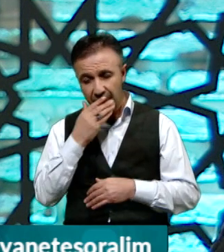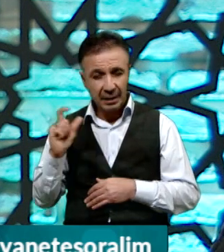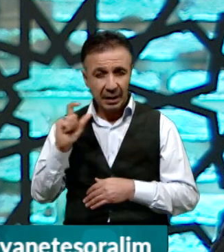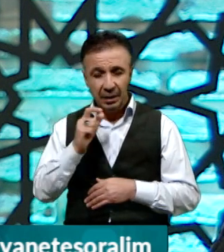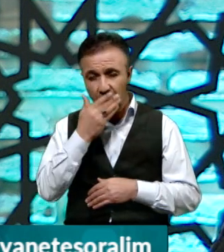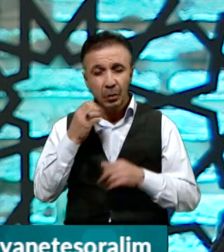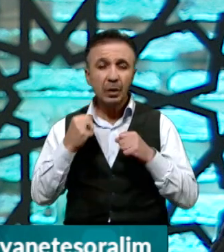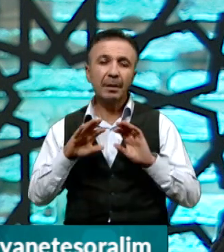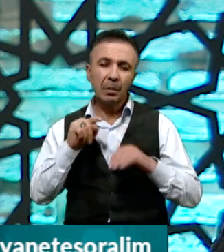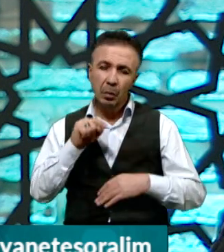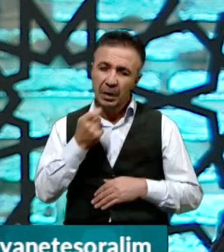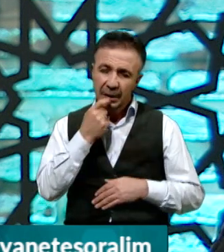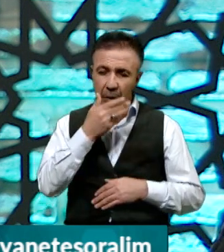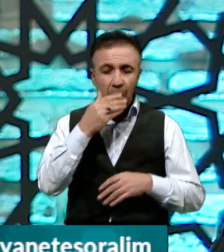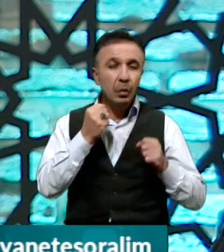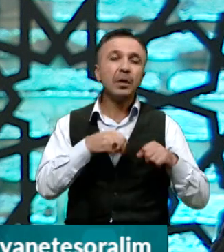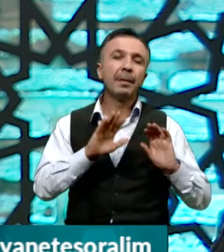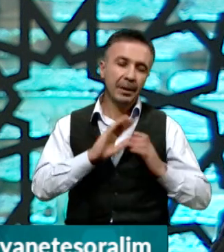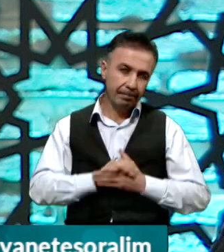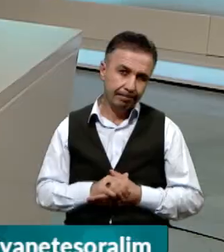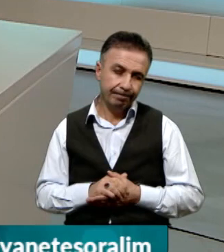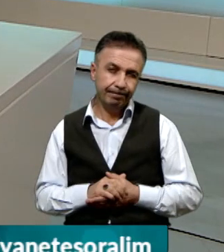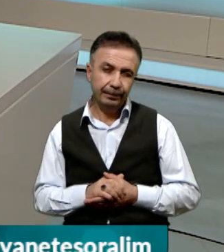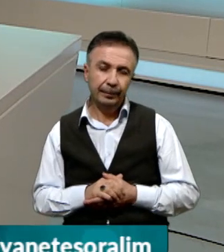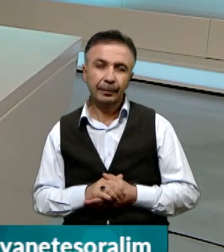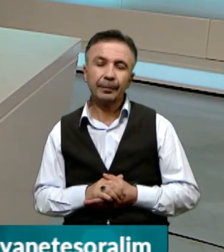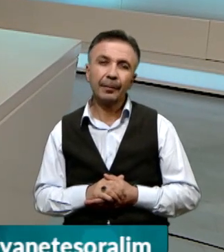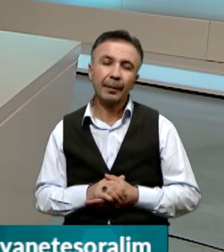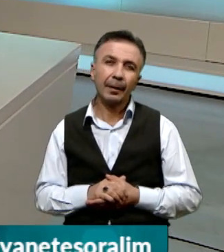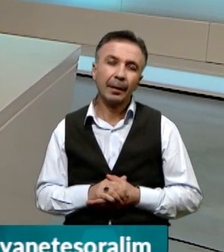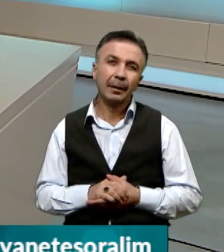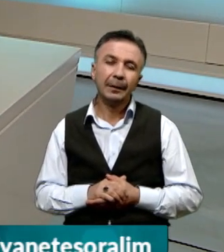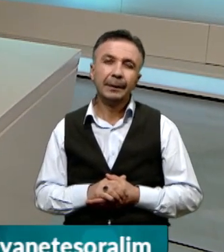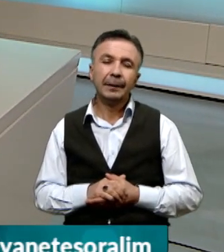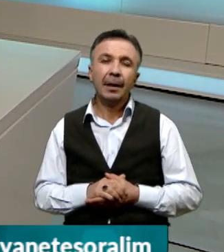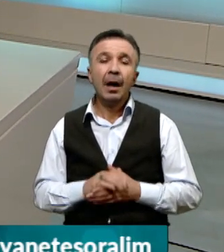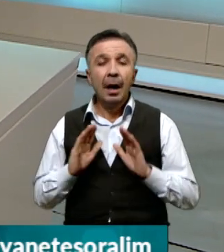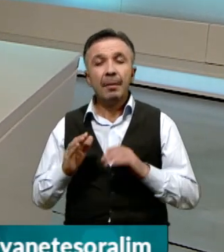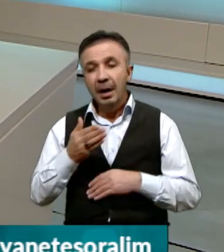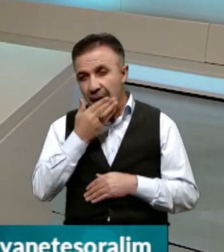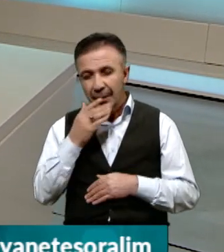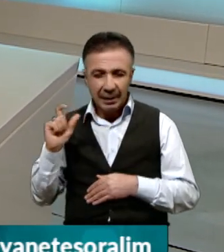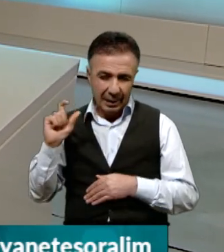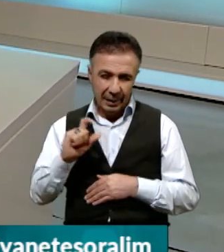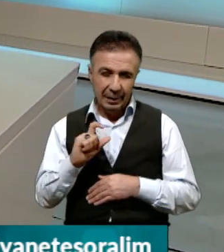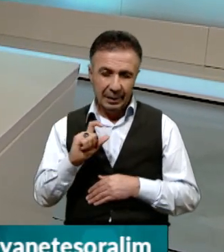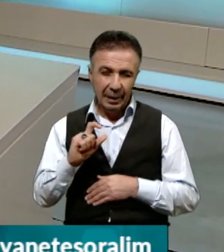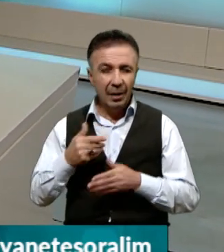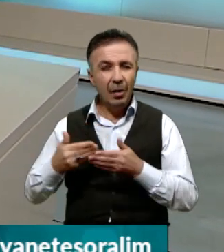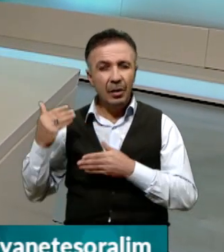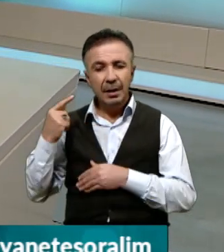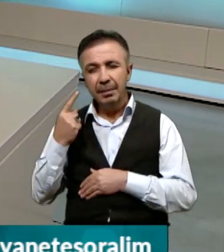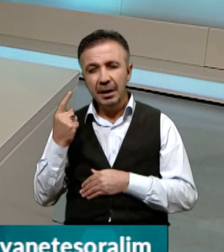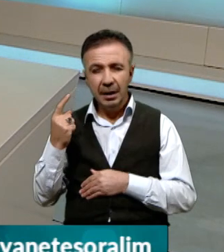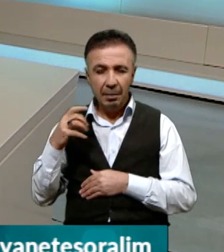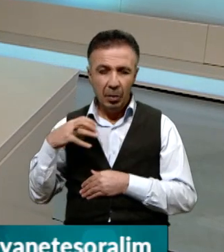tutamadım. Bu yıl da tutma imkanım olmadı demiş. Muhtemeldir ki emzirme durumu söz konusu. Ama Ramazan ayından önce bir kısmının